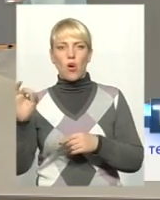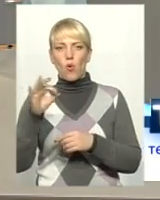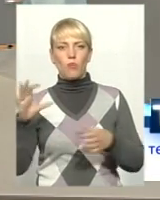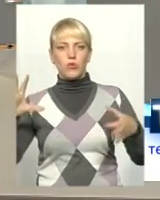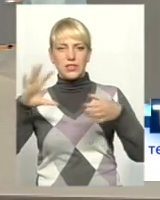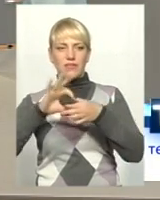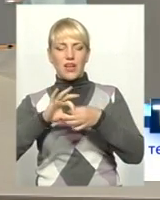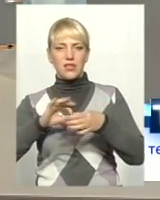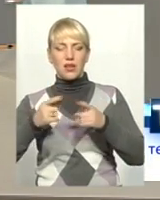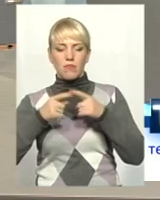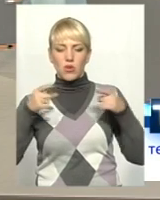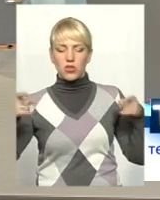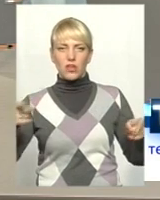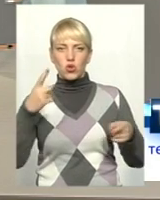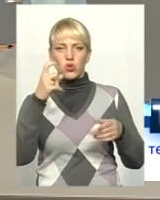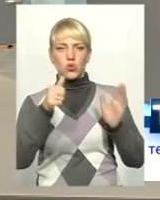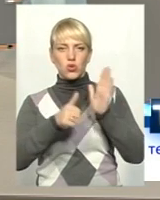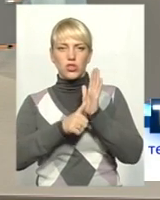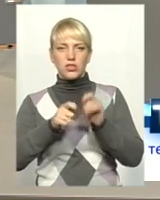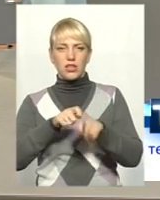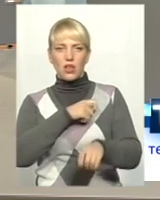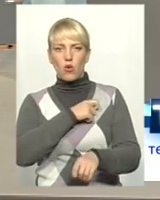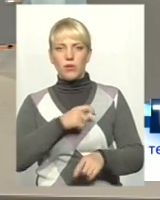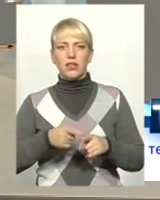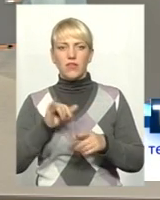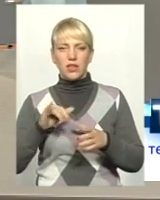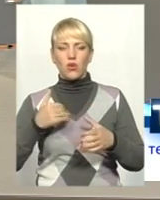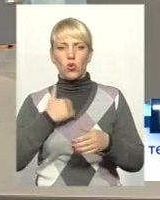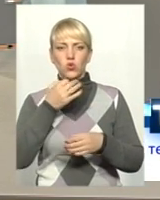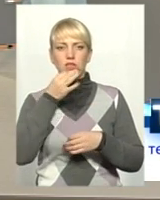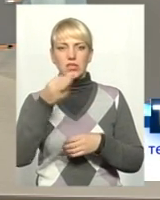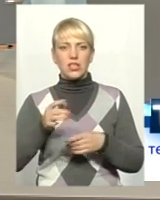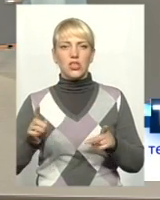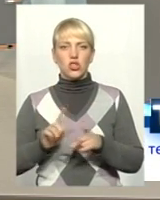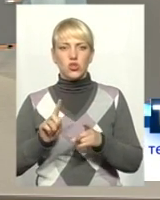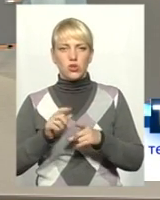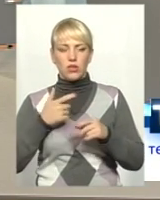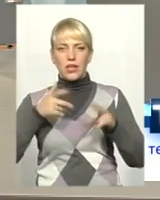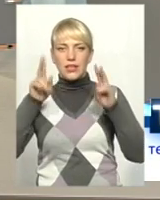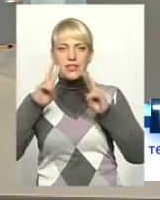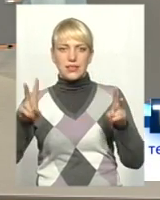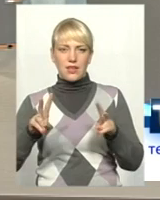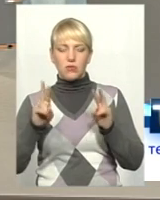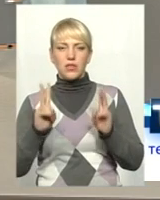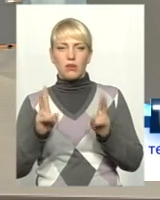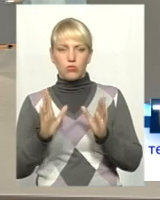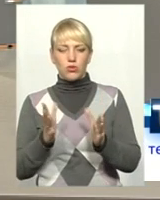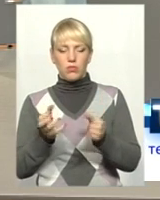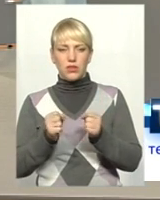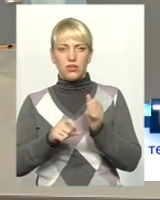області десь 106 кілометрів. Я хочу сказати, що ми не знаємо, який буде прийнятий